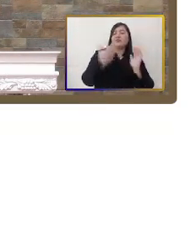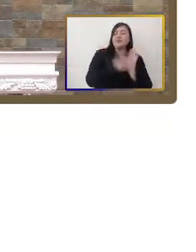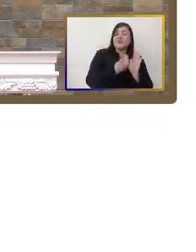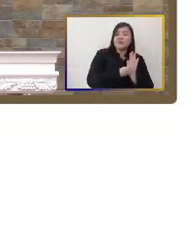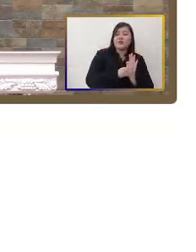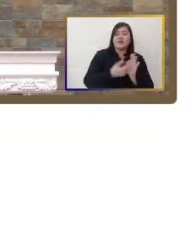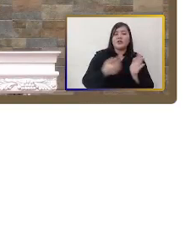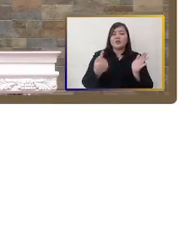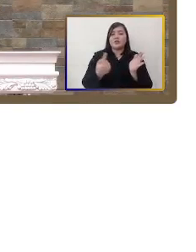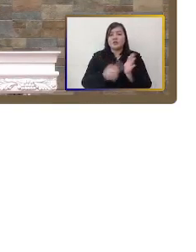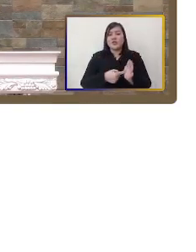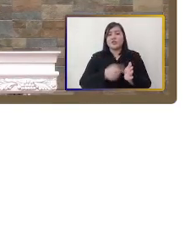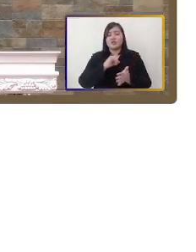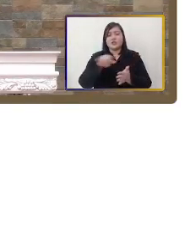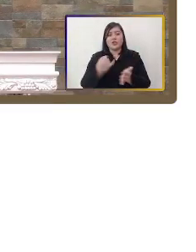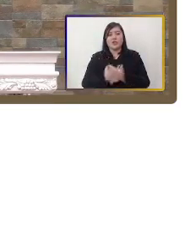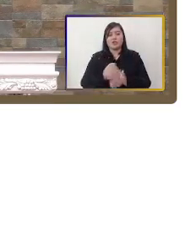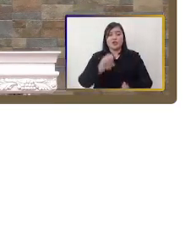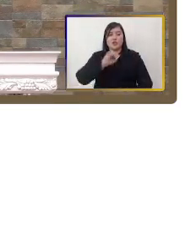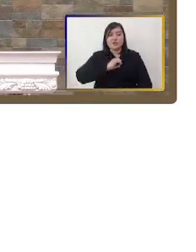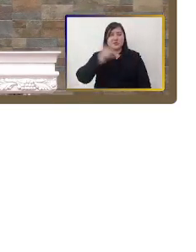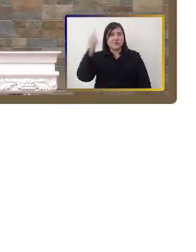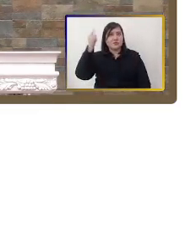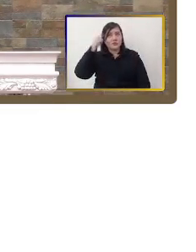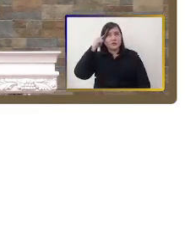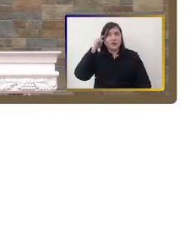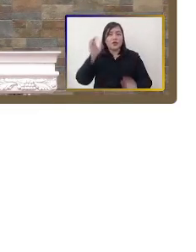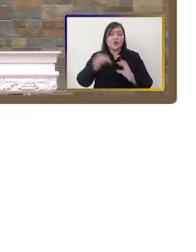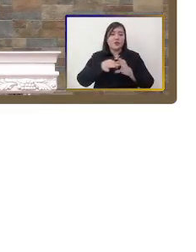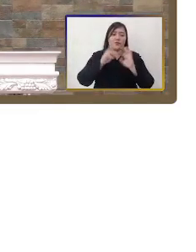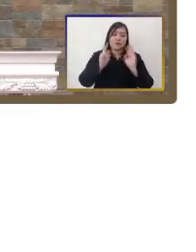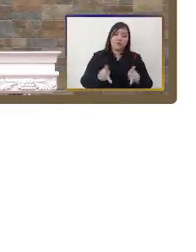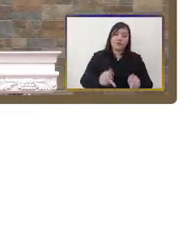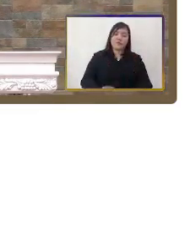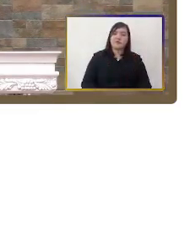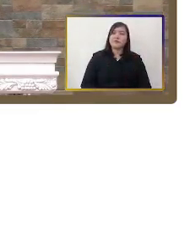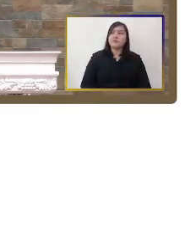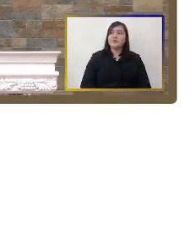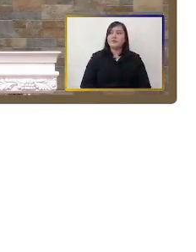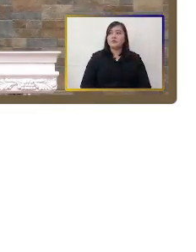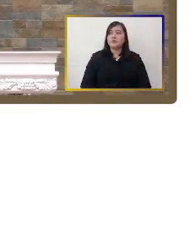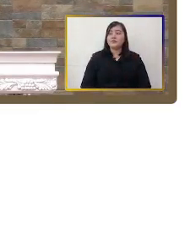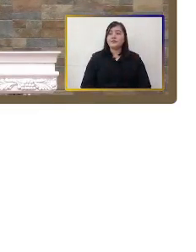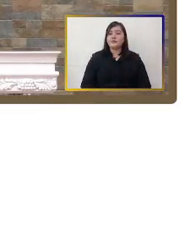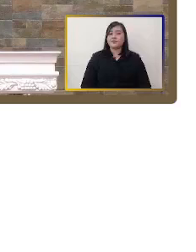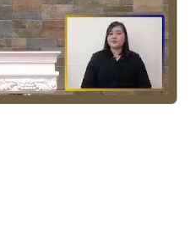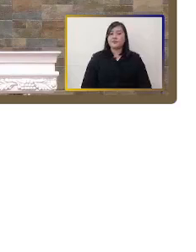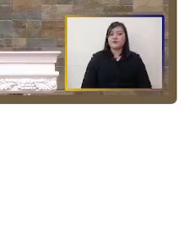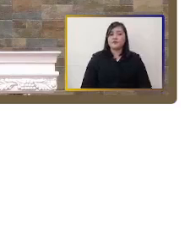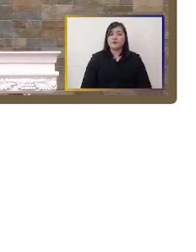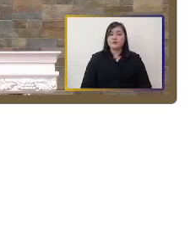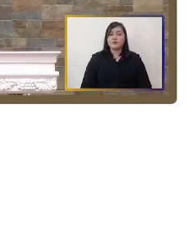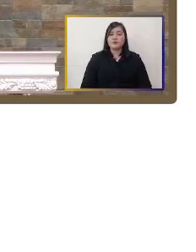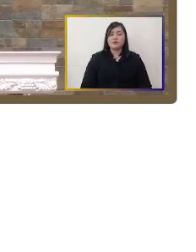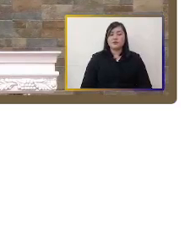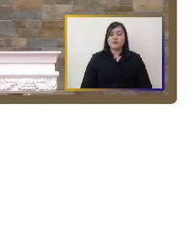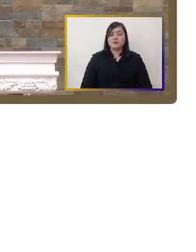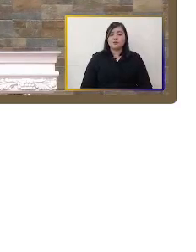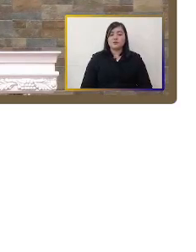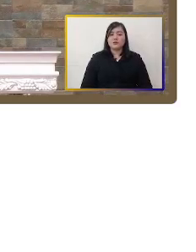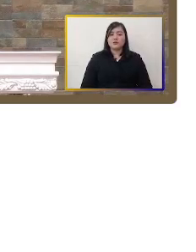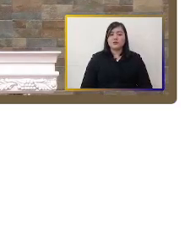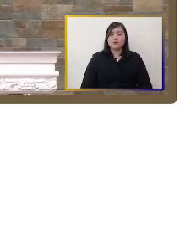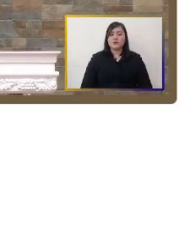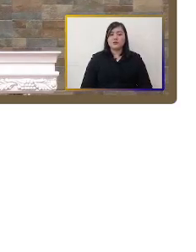ay pilosopiya lamang ng tao. So mamaya, papaliwanag ko po ulit yan sa pagtatapos po natin. Malapit na po tayo matapos. Kung makikita po natin mga